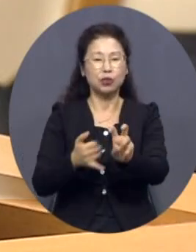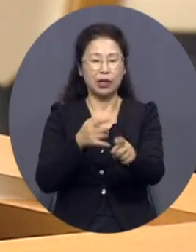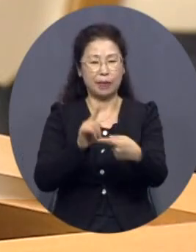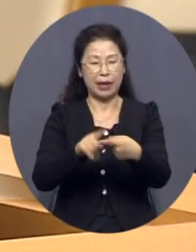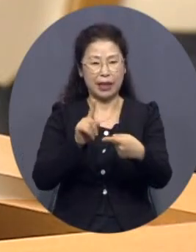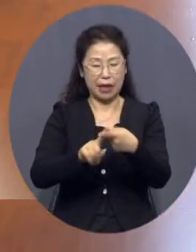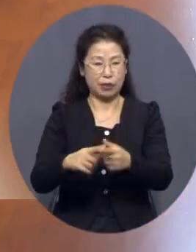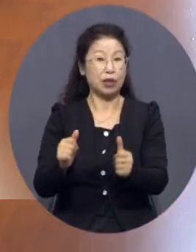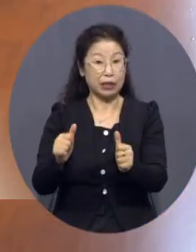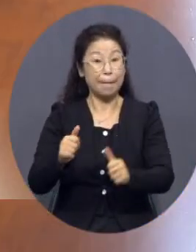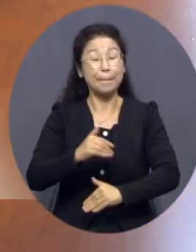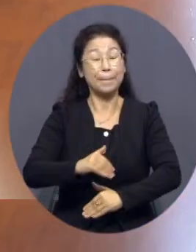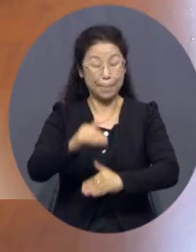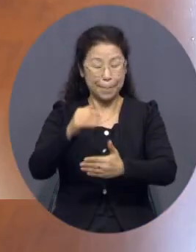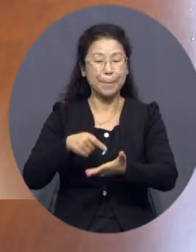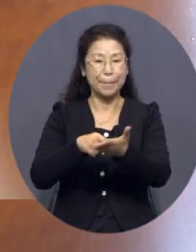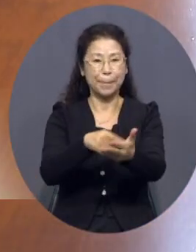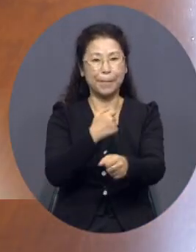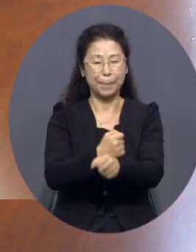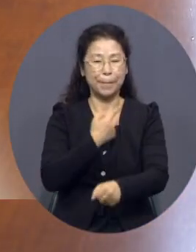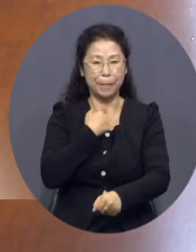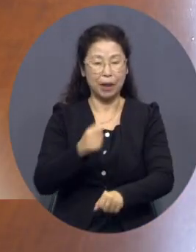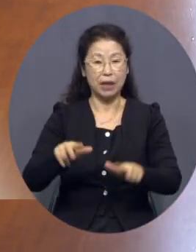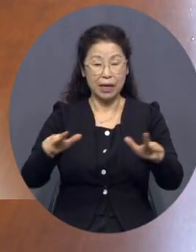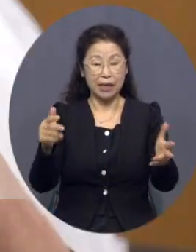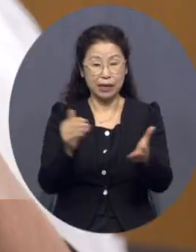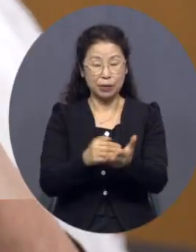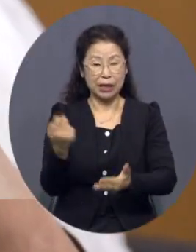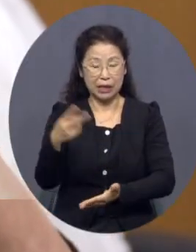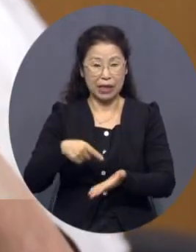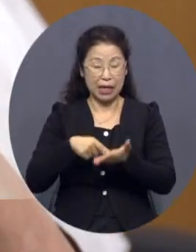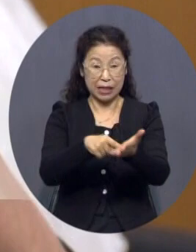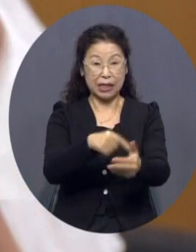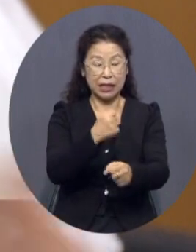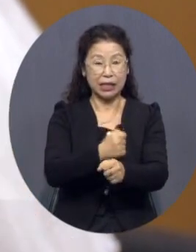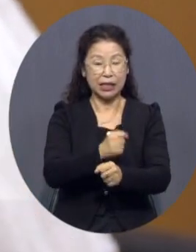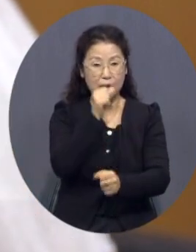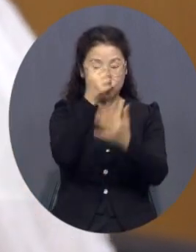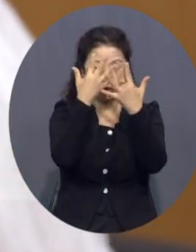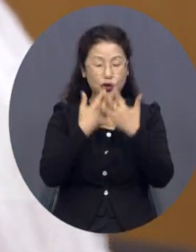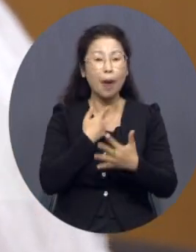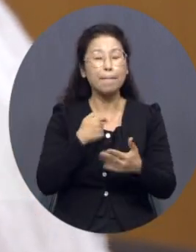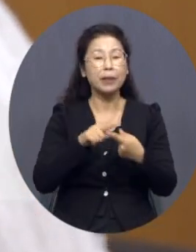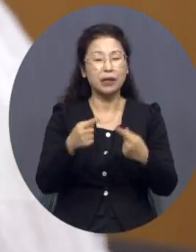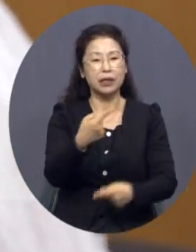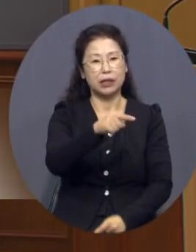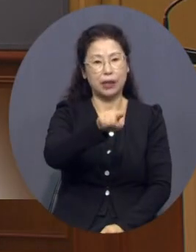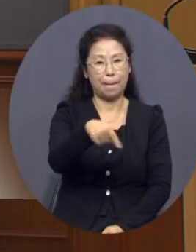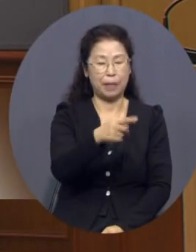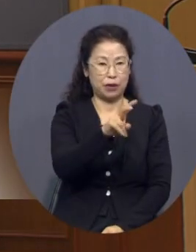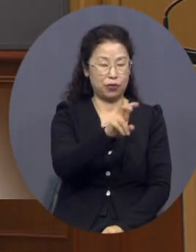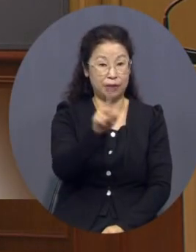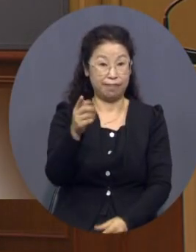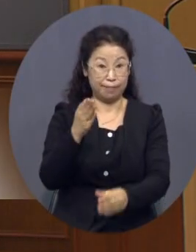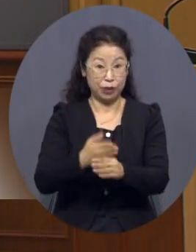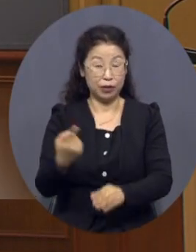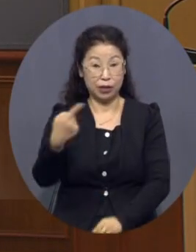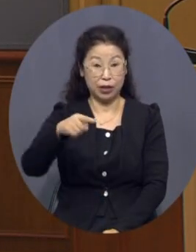대한 직권재심을 청구했습니다. 지금까지 재심이 청구된 4.3 수용인은 1,121명이고 이